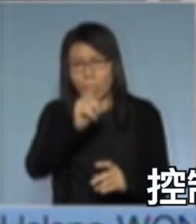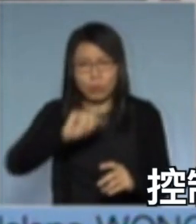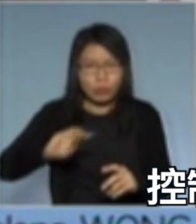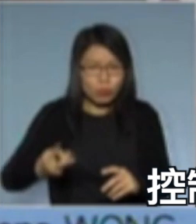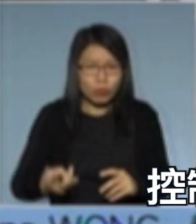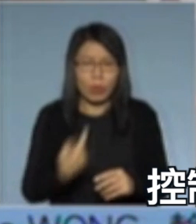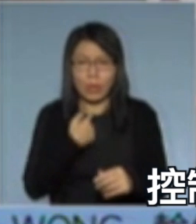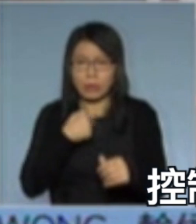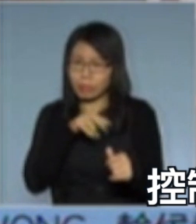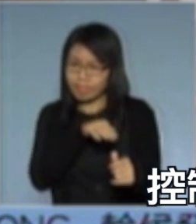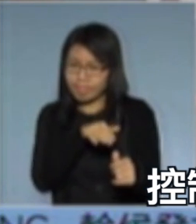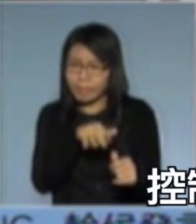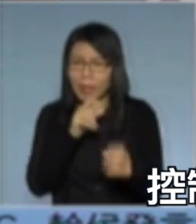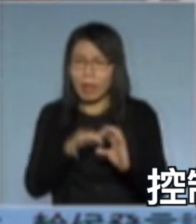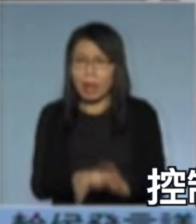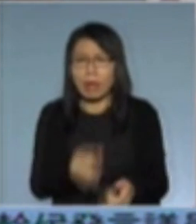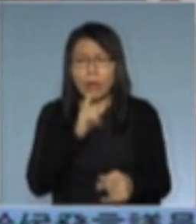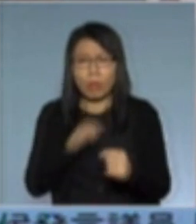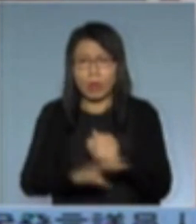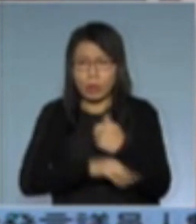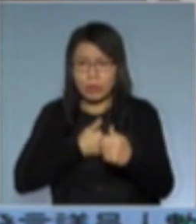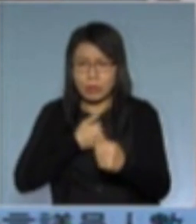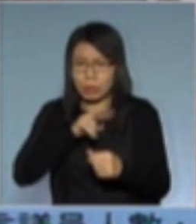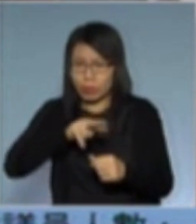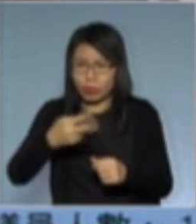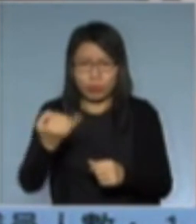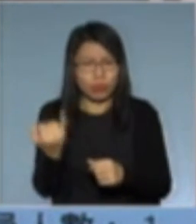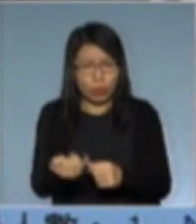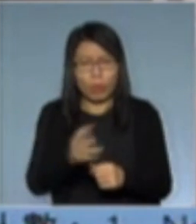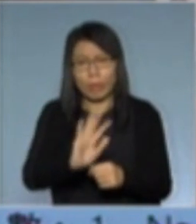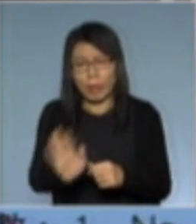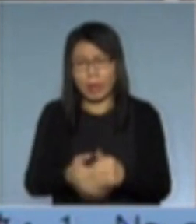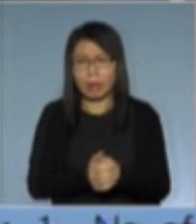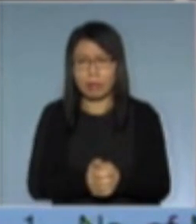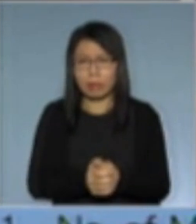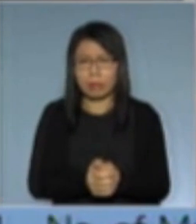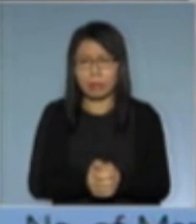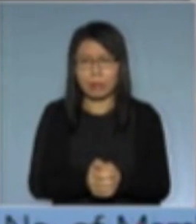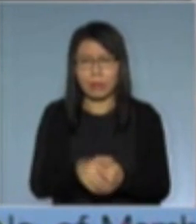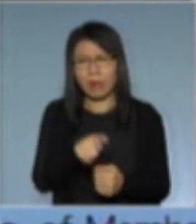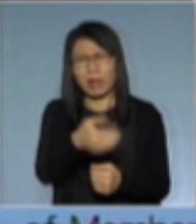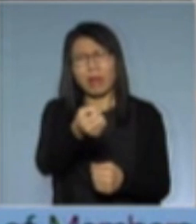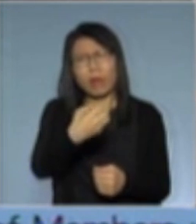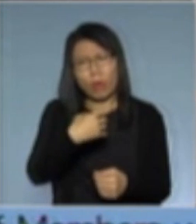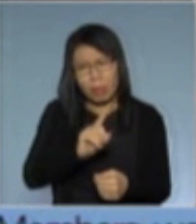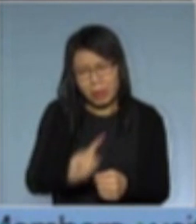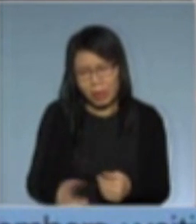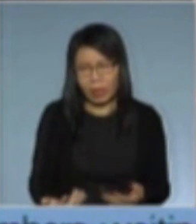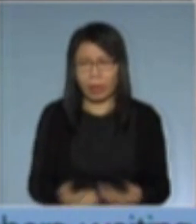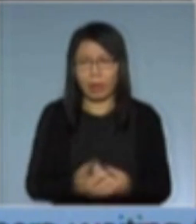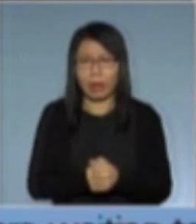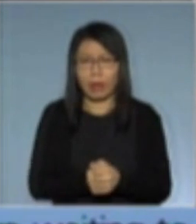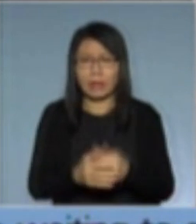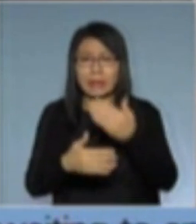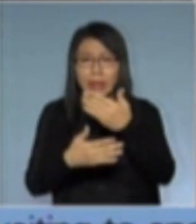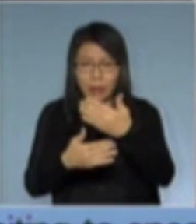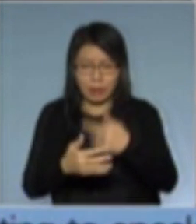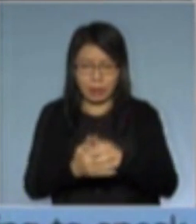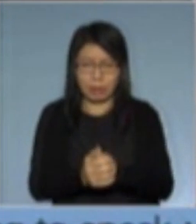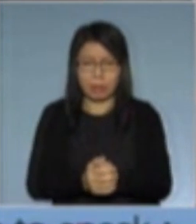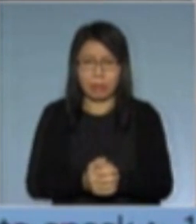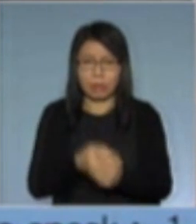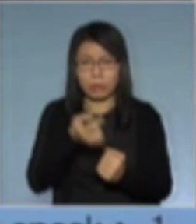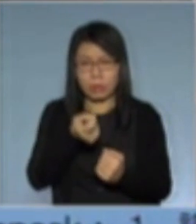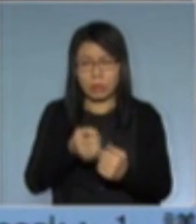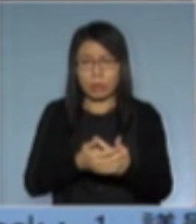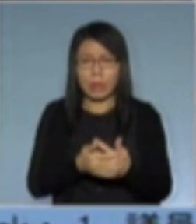所有律師唔好有啲乜嘢出錯。大佬啊，你哋講啲乜嘢啊，日期咋，幾